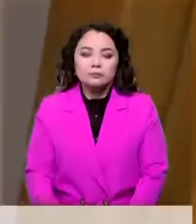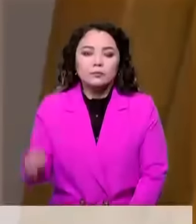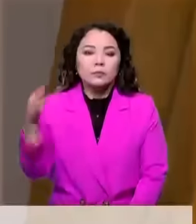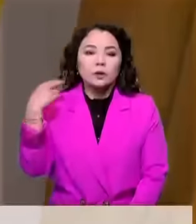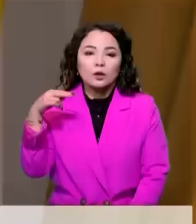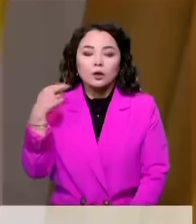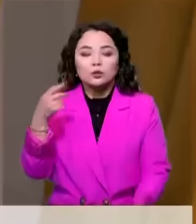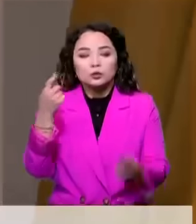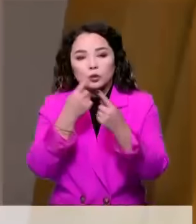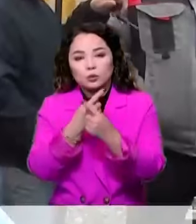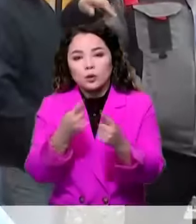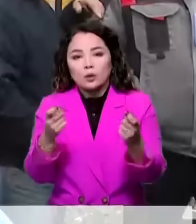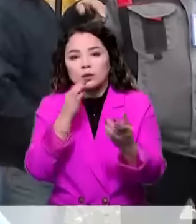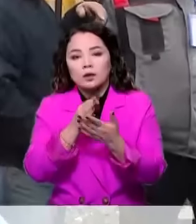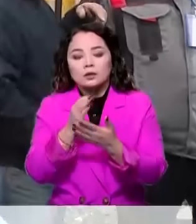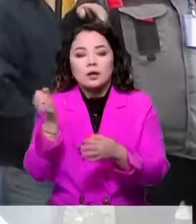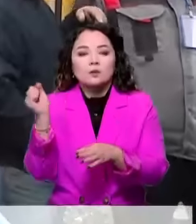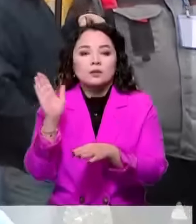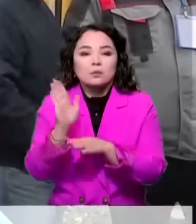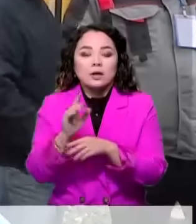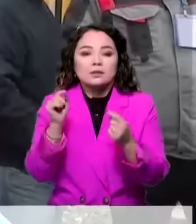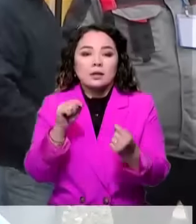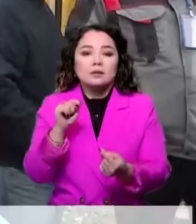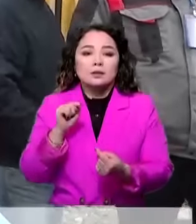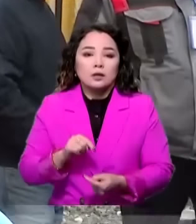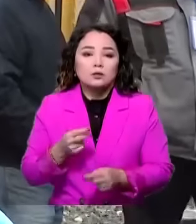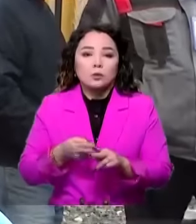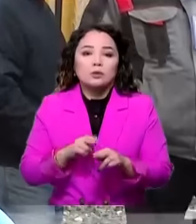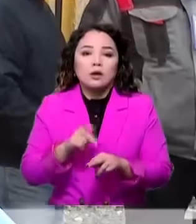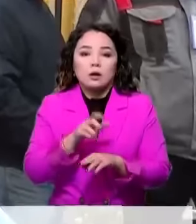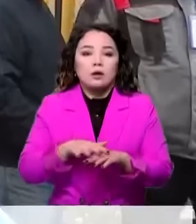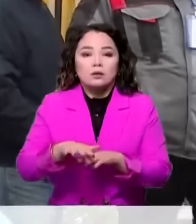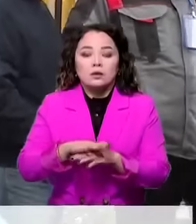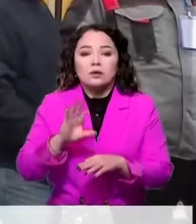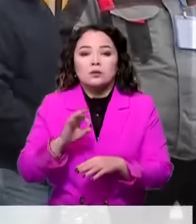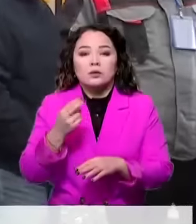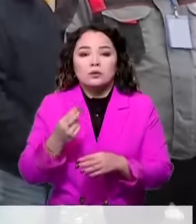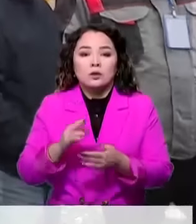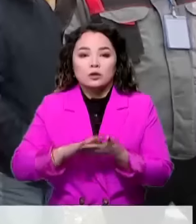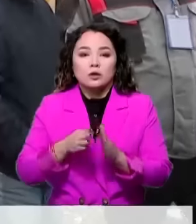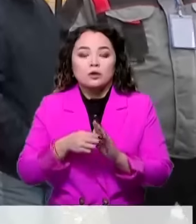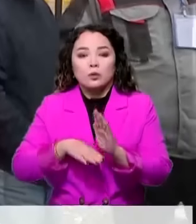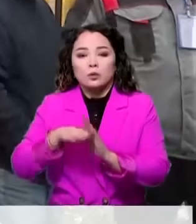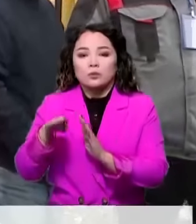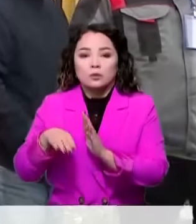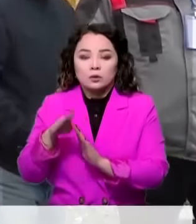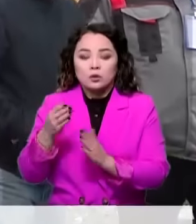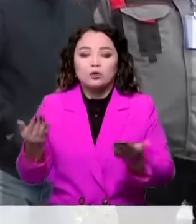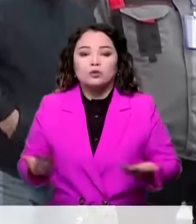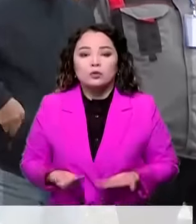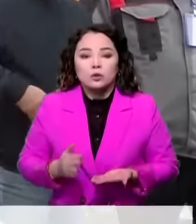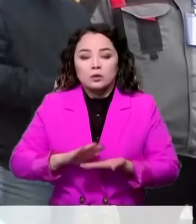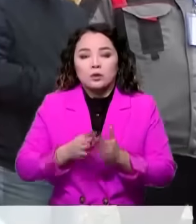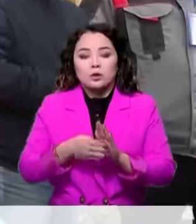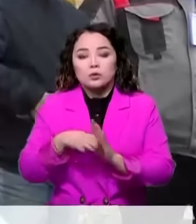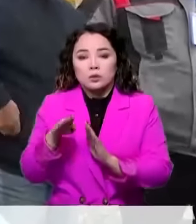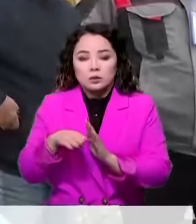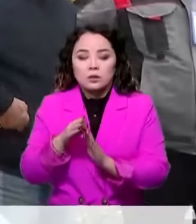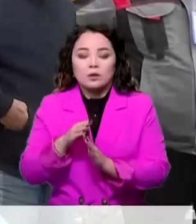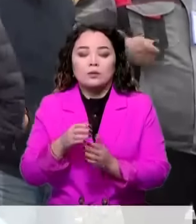Президенттің жолдауында айтылған тапсырмаға сәйкес, осы халықтың әлеуметтік жағдайын көтеру, өмір сүру жағдайларын